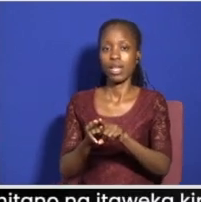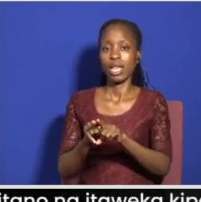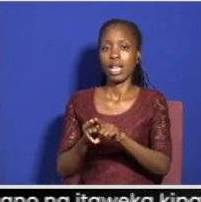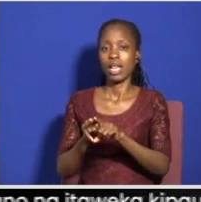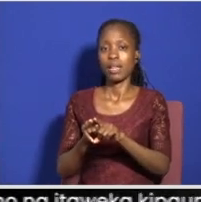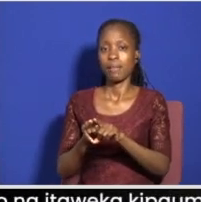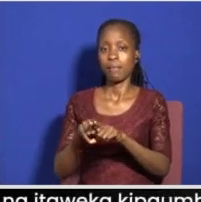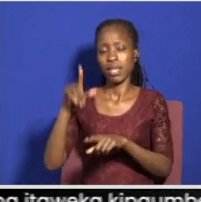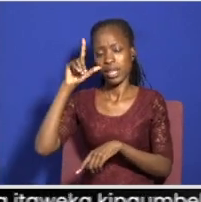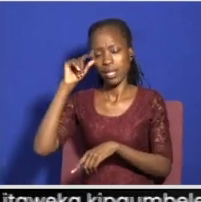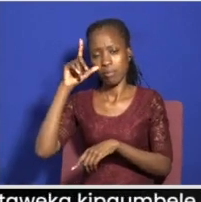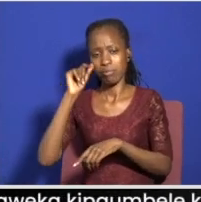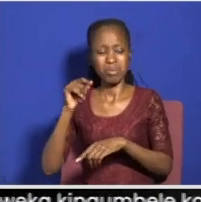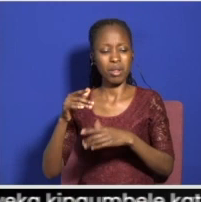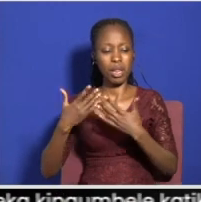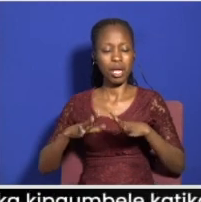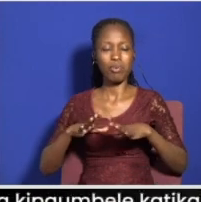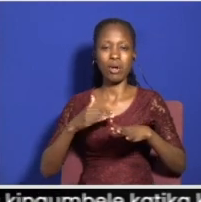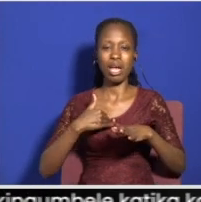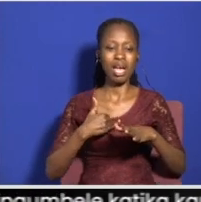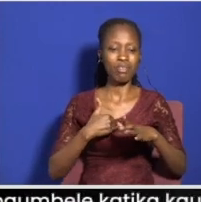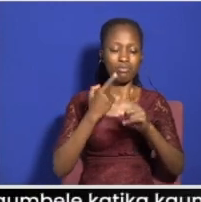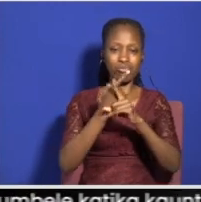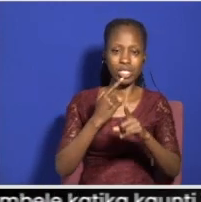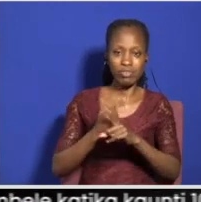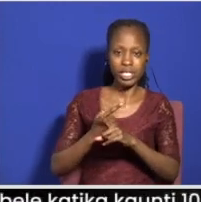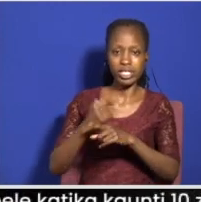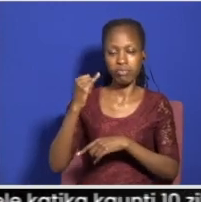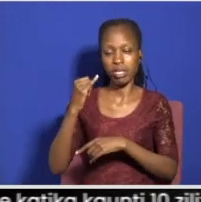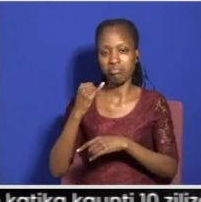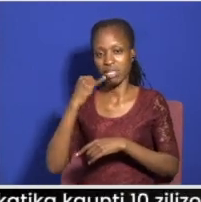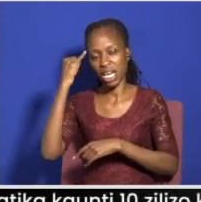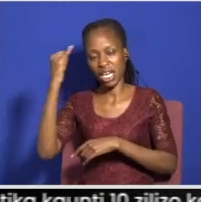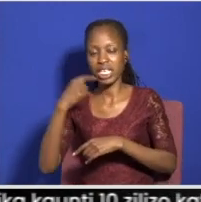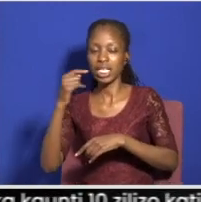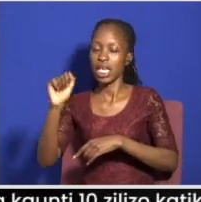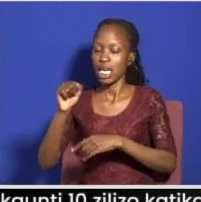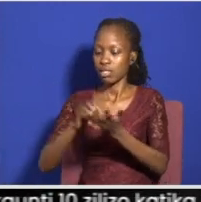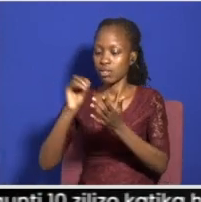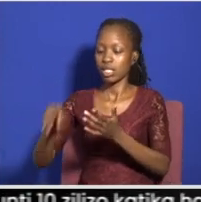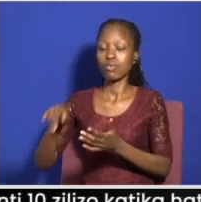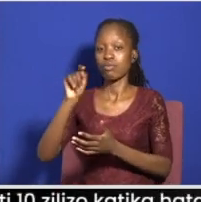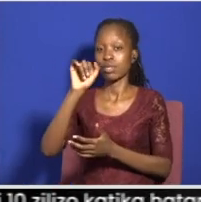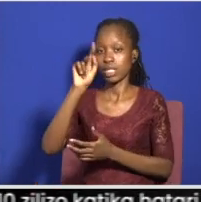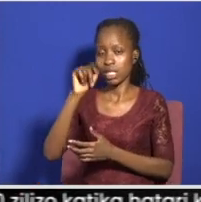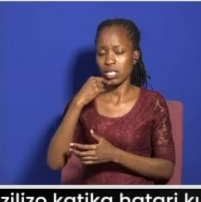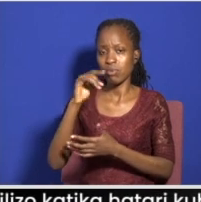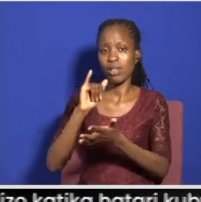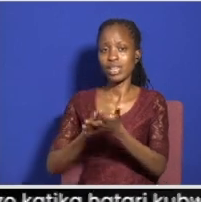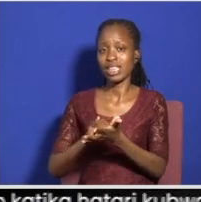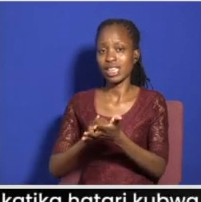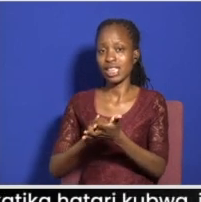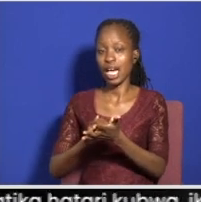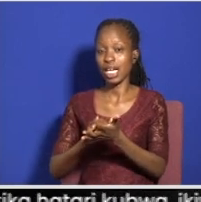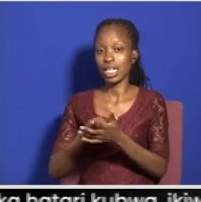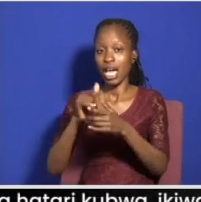wamekuwa na hisia mseto. Kuna wale ambao wanasema ndio mtandao huo upigwe marufuku, kwani video na picha zenye au chafu